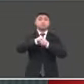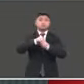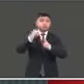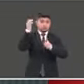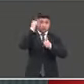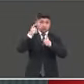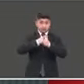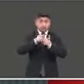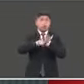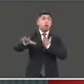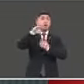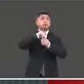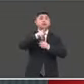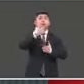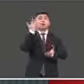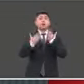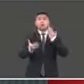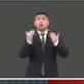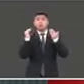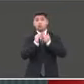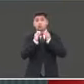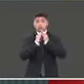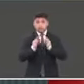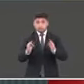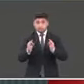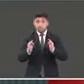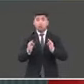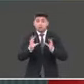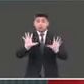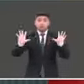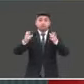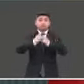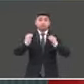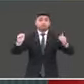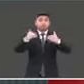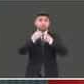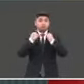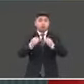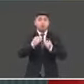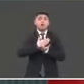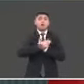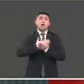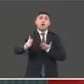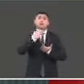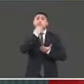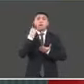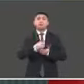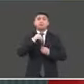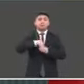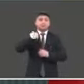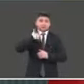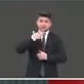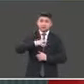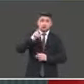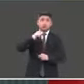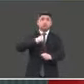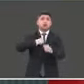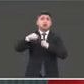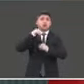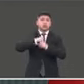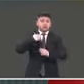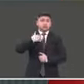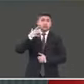tüm organlarıyla daha Adil daha kapsayıcı daha Sürdürülebilir bir yapıya kavuşturmanın mücadelesini